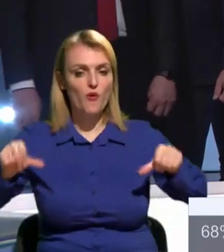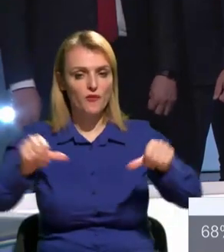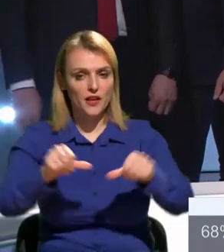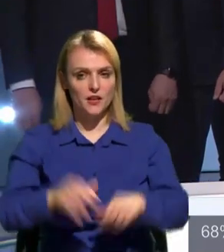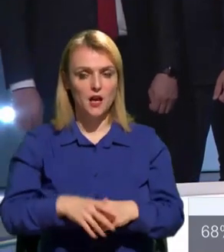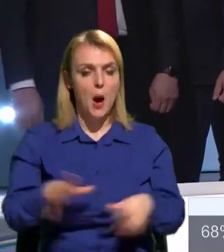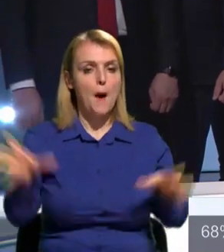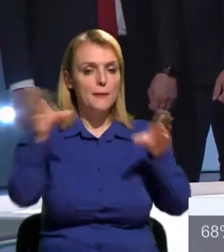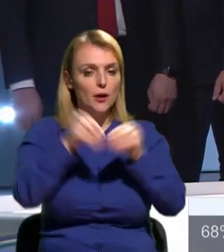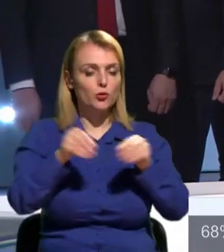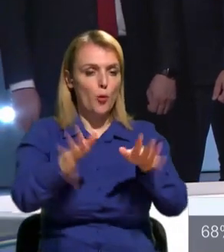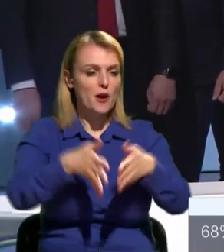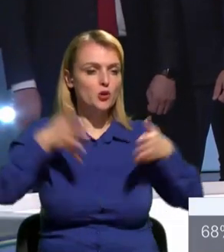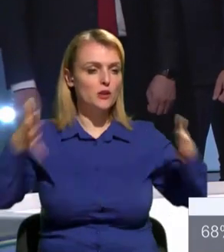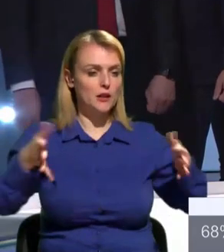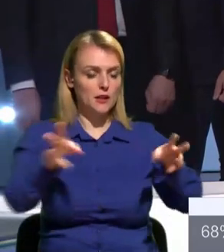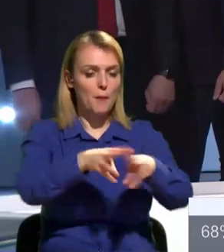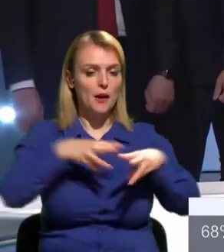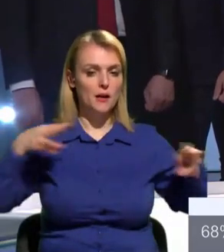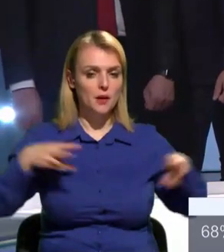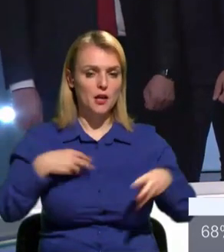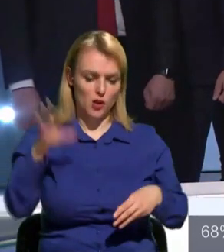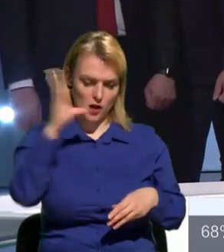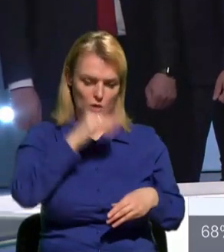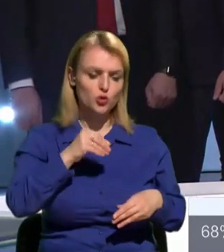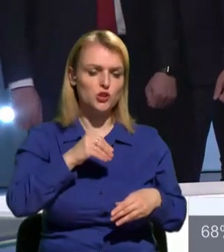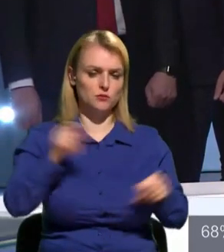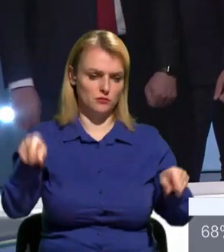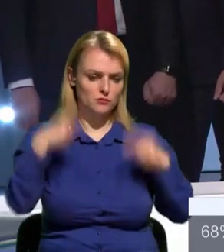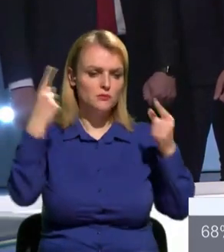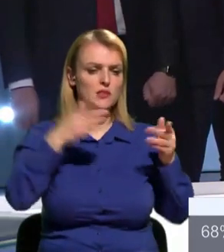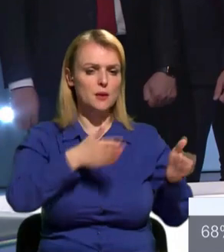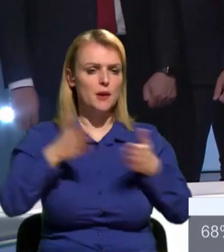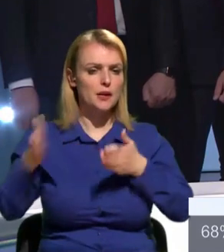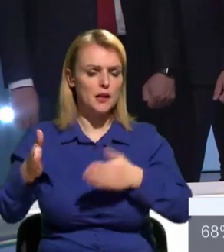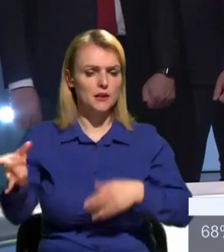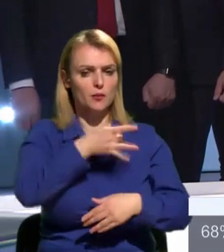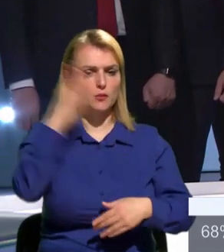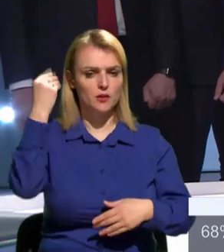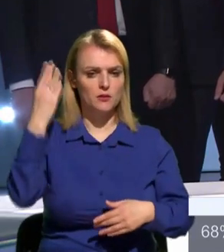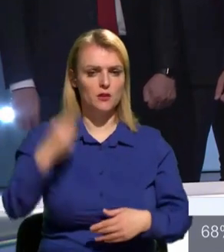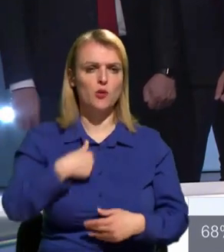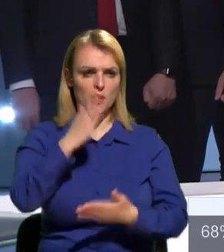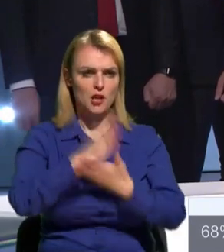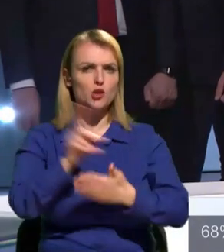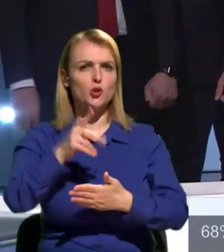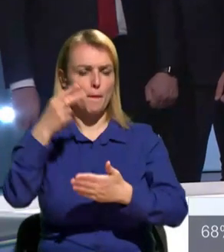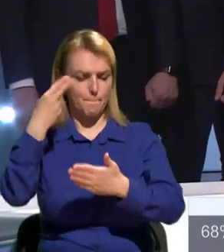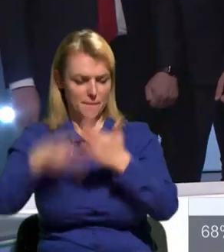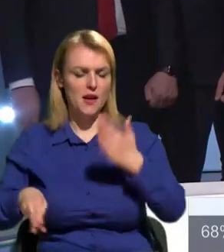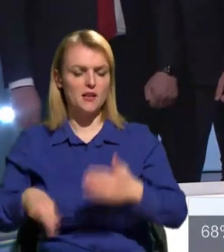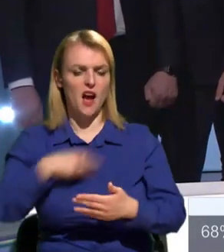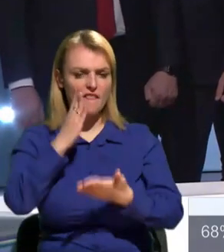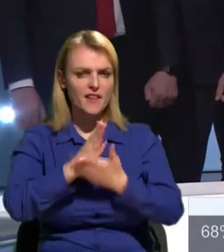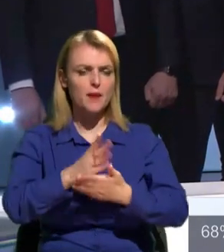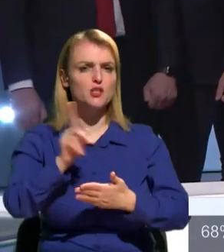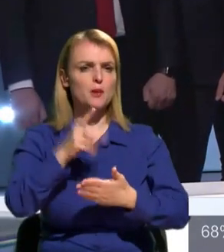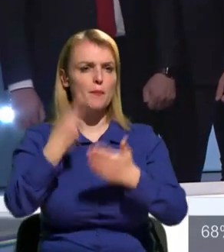am reușit să menținem stabilitatea în Republica Moldova. Noi avem ce pierde. Noi putem pierde